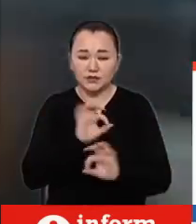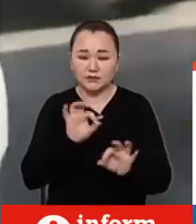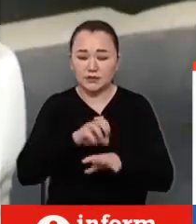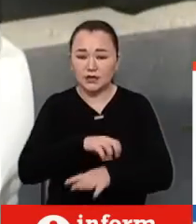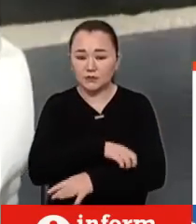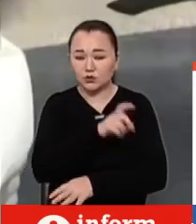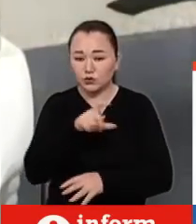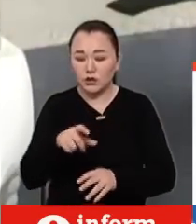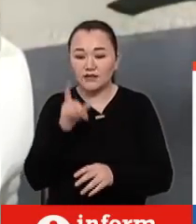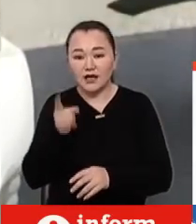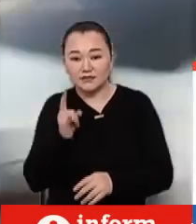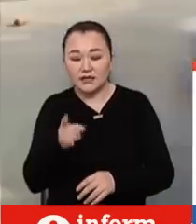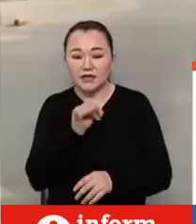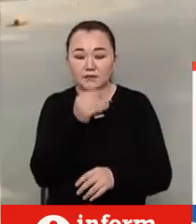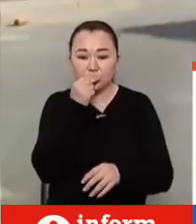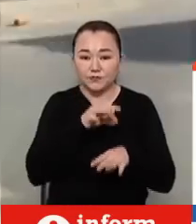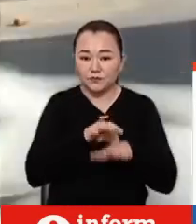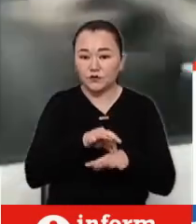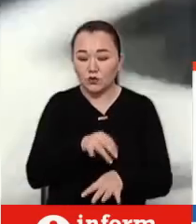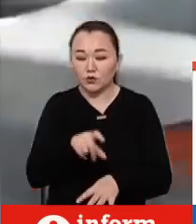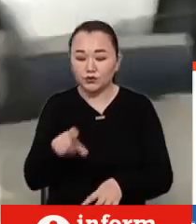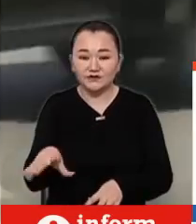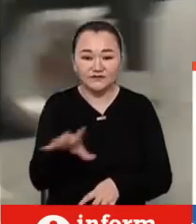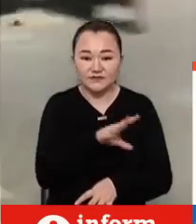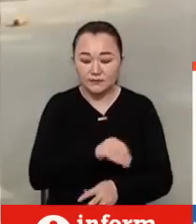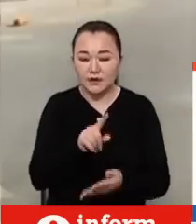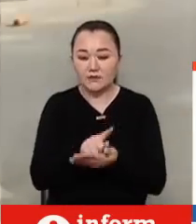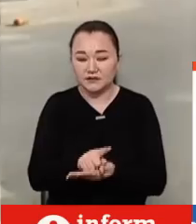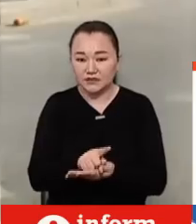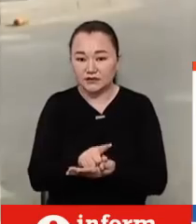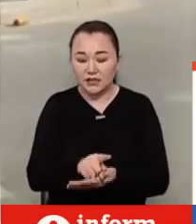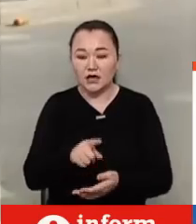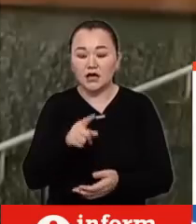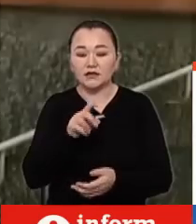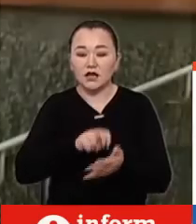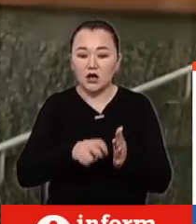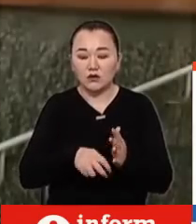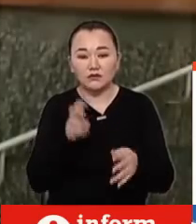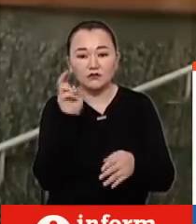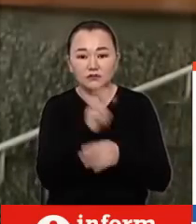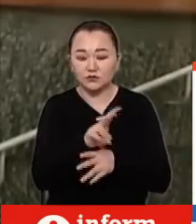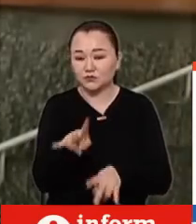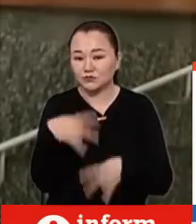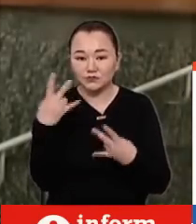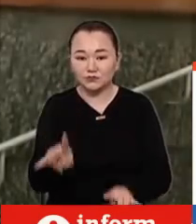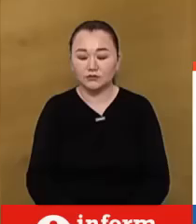Себебі таксистер мен тамақ тасу қызметінде жүрген азаматтарға міндетті түрде салық органдарына бару қажет